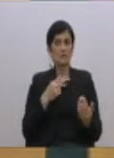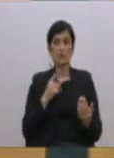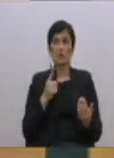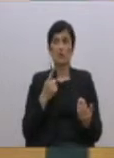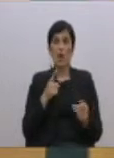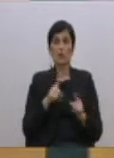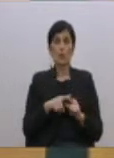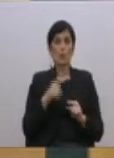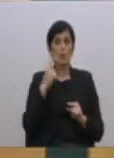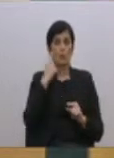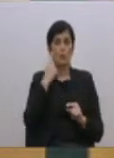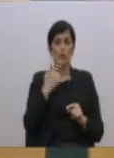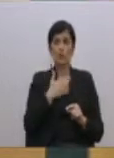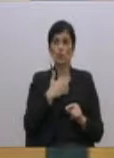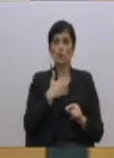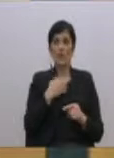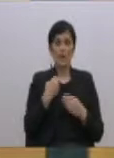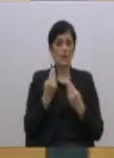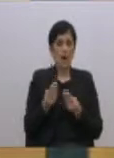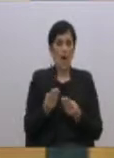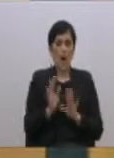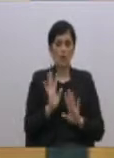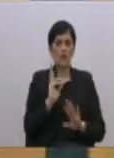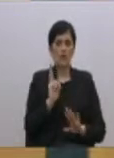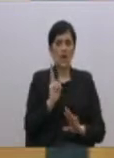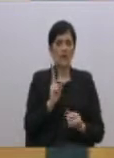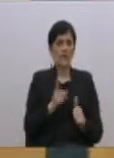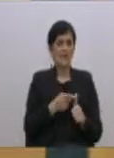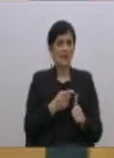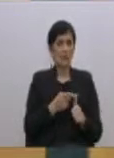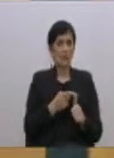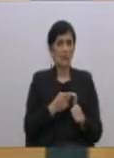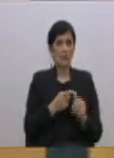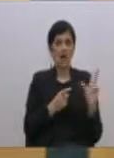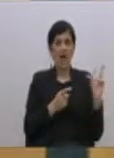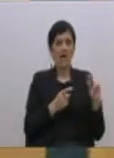რატომ ფიქრობთ რომ ჩვენ არ უნდა მოგვცენ კანდიდატის სტატუსი.